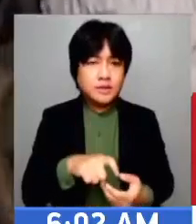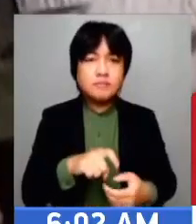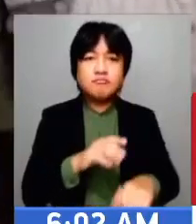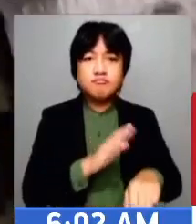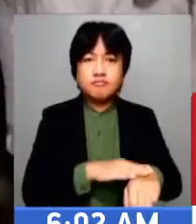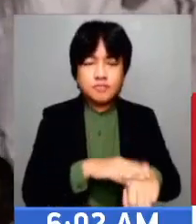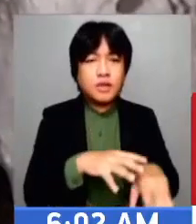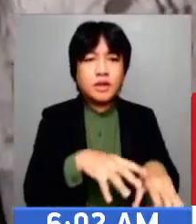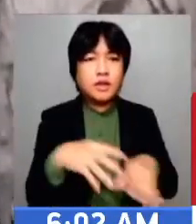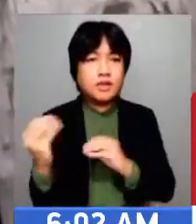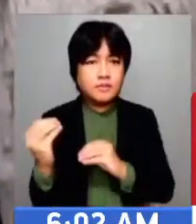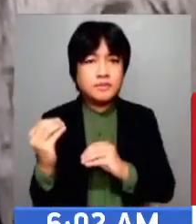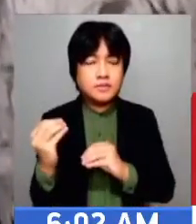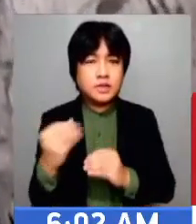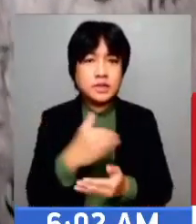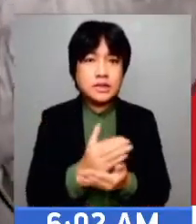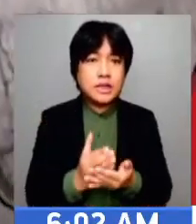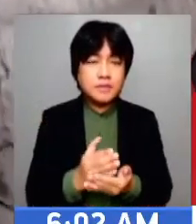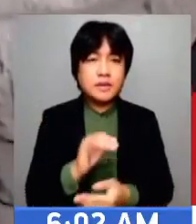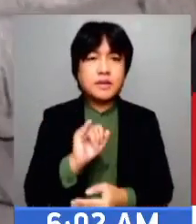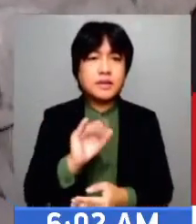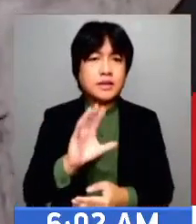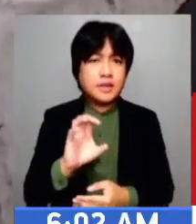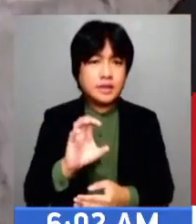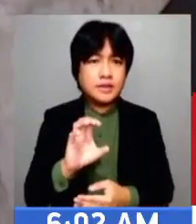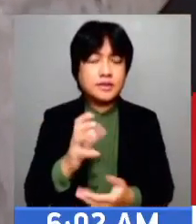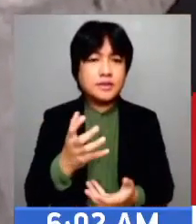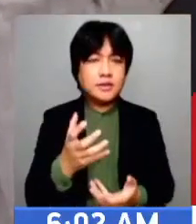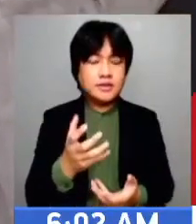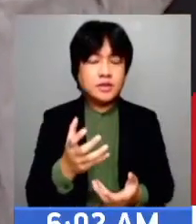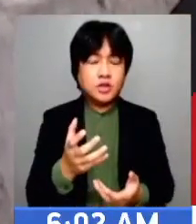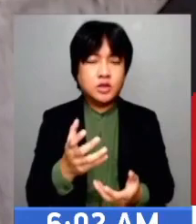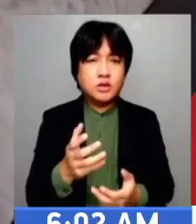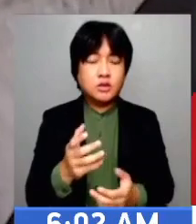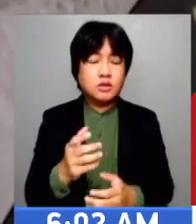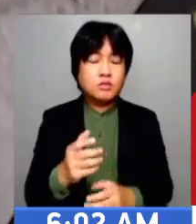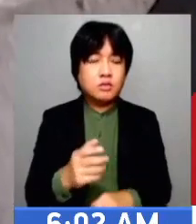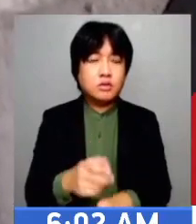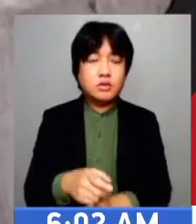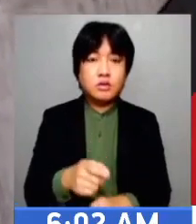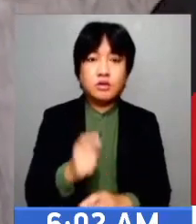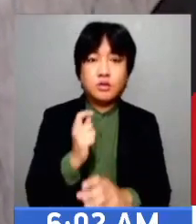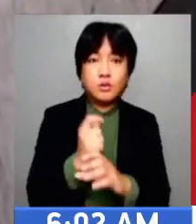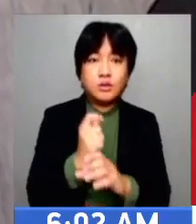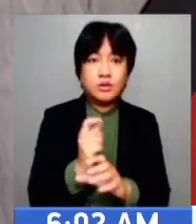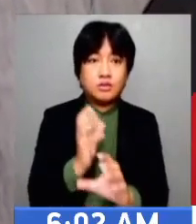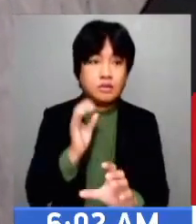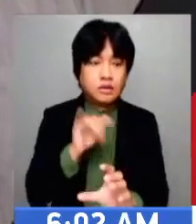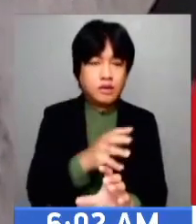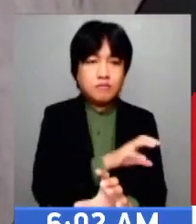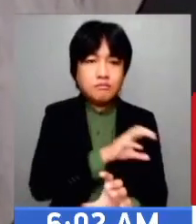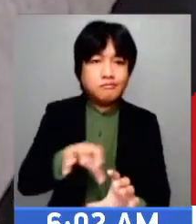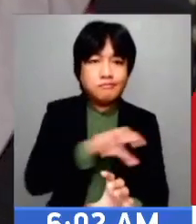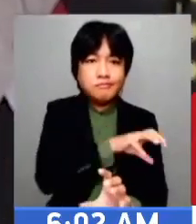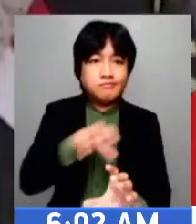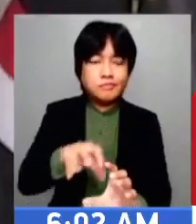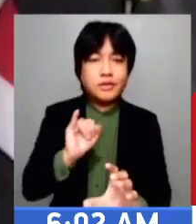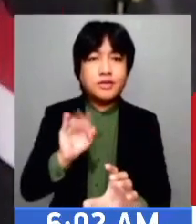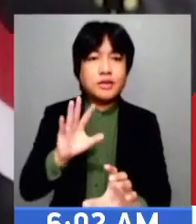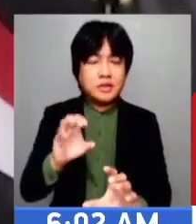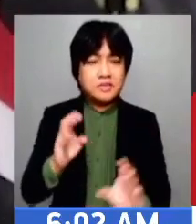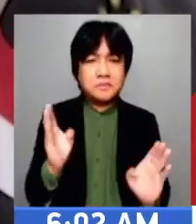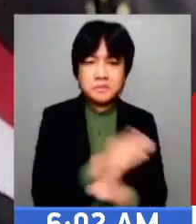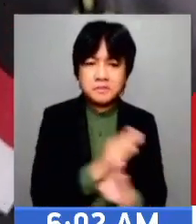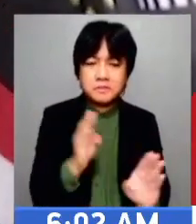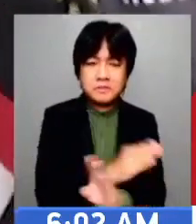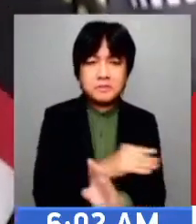nagkakarga ng yelo sa truck. Kasi iba tulog kasi palitan sila ng trabaho diyan eh. Pero kumusta lahat?